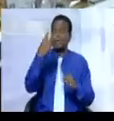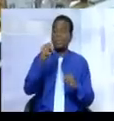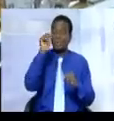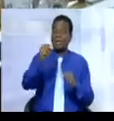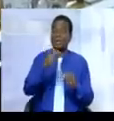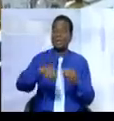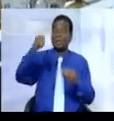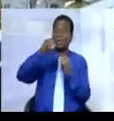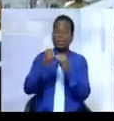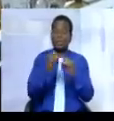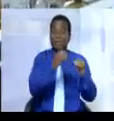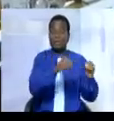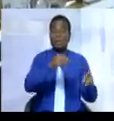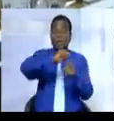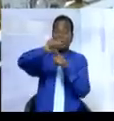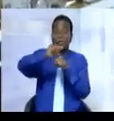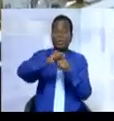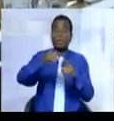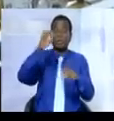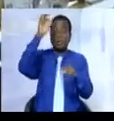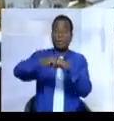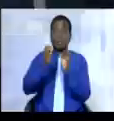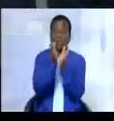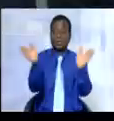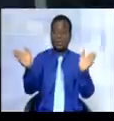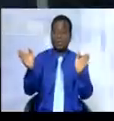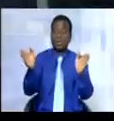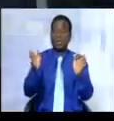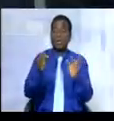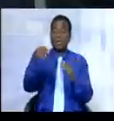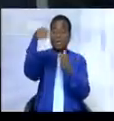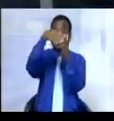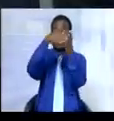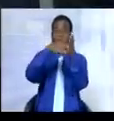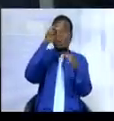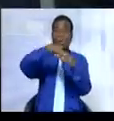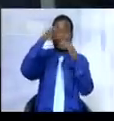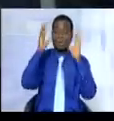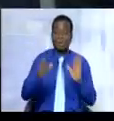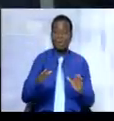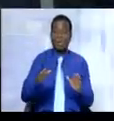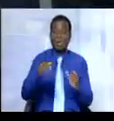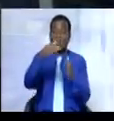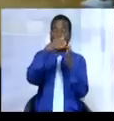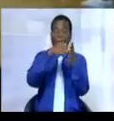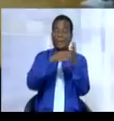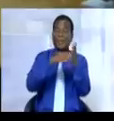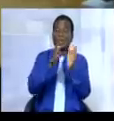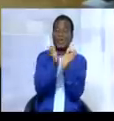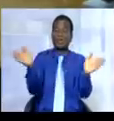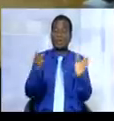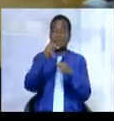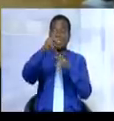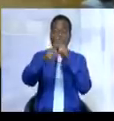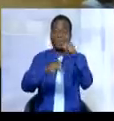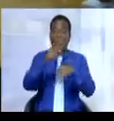s'ajoute l'organisation pratique des élections générales de 2015, le recensement des électeurs, le recensement général de la population et